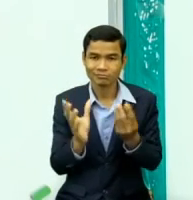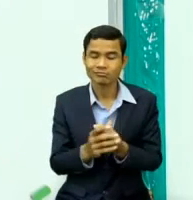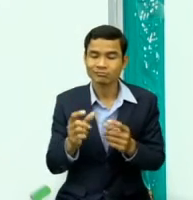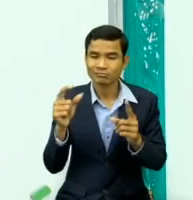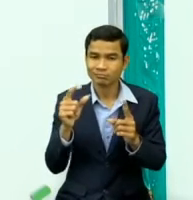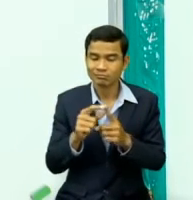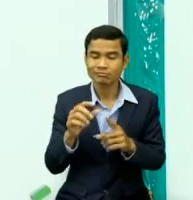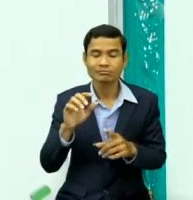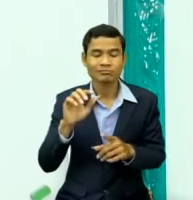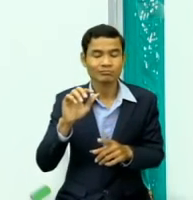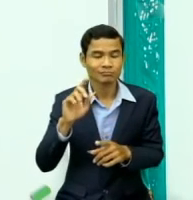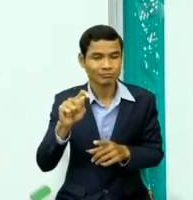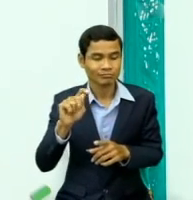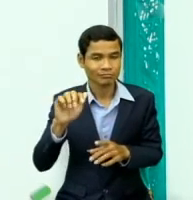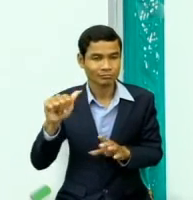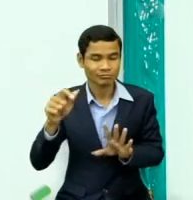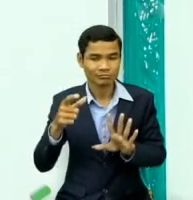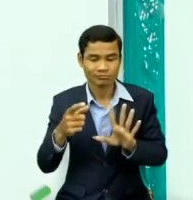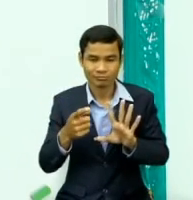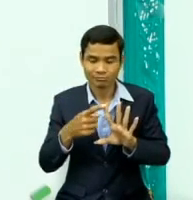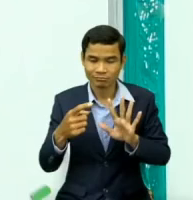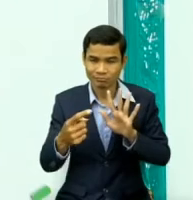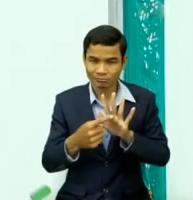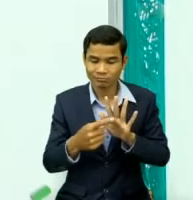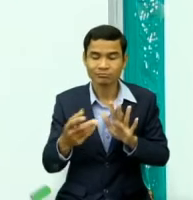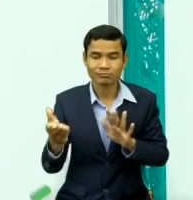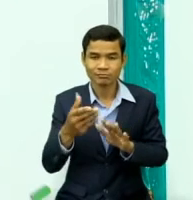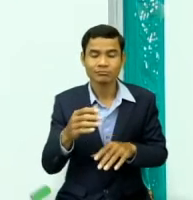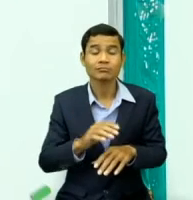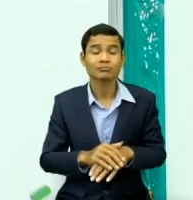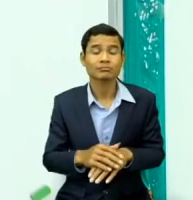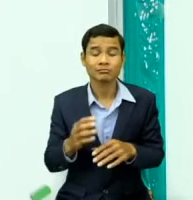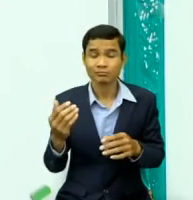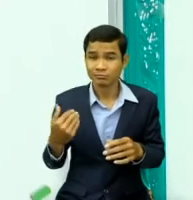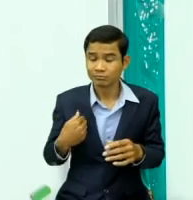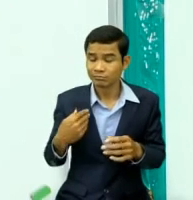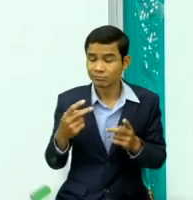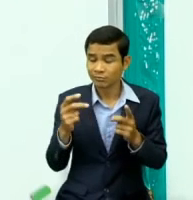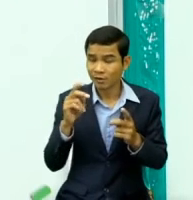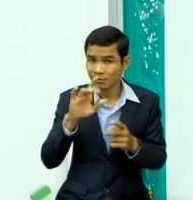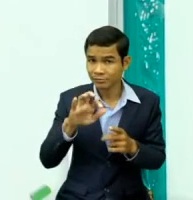nè bị rơ nhảy cha đá bị rơ nhảy miên ạ à, xó